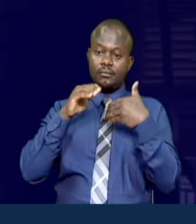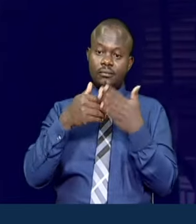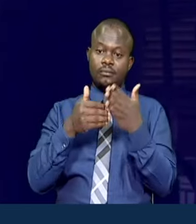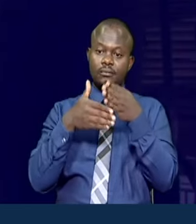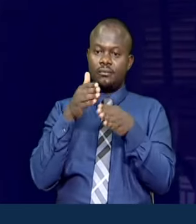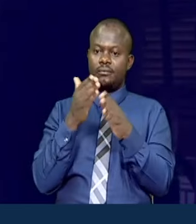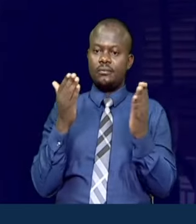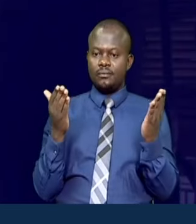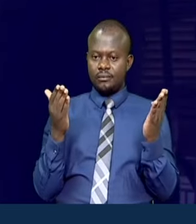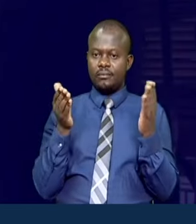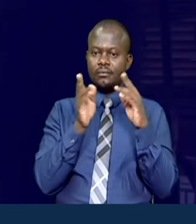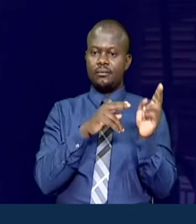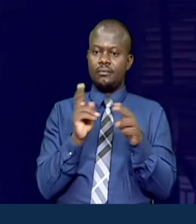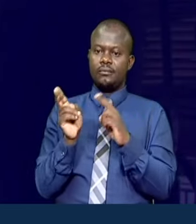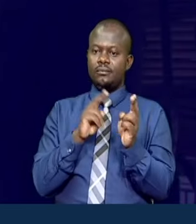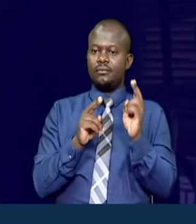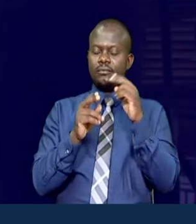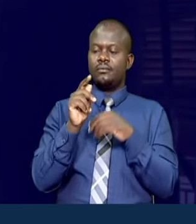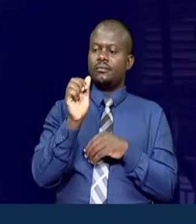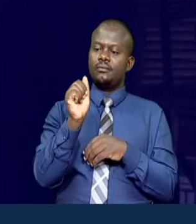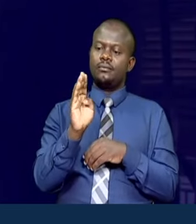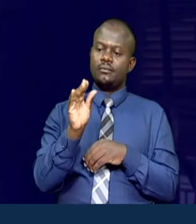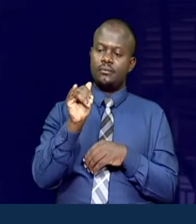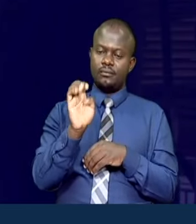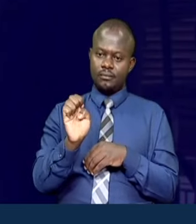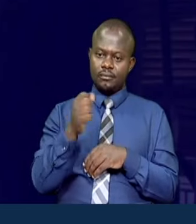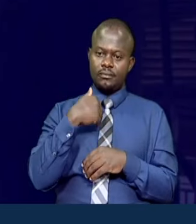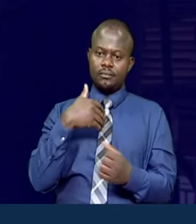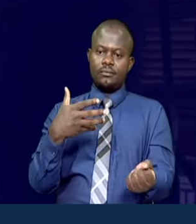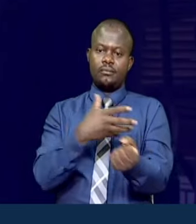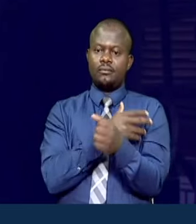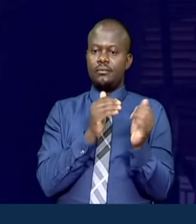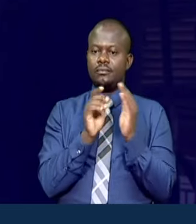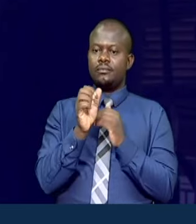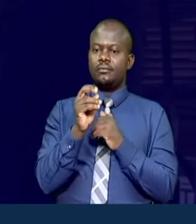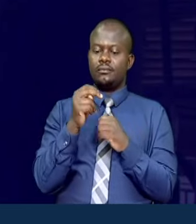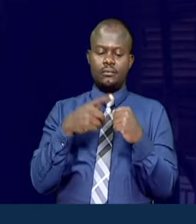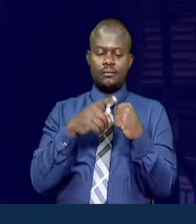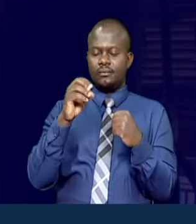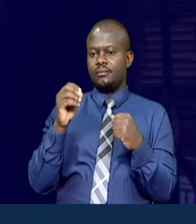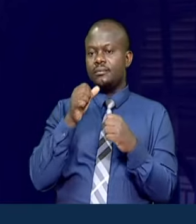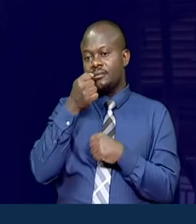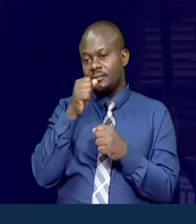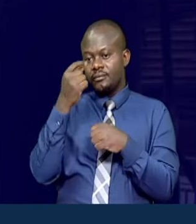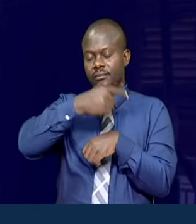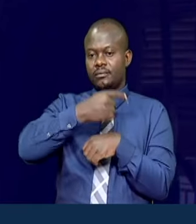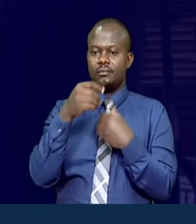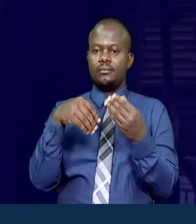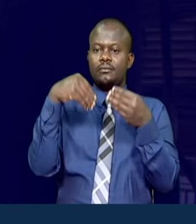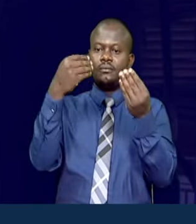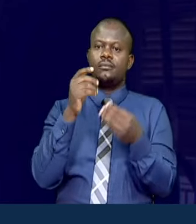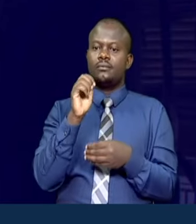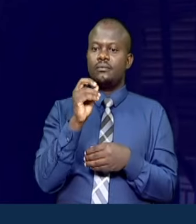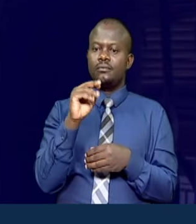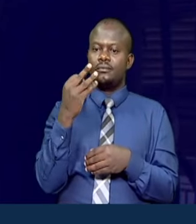kurusana. Ubusanzwe uruganda rwa Kabuye Sugar Works rufite ubushobozi bwo gutunganya toni 600 z'ibisheke ku munsi, zigatanga toni 30